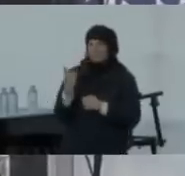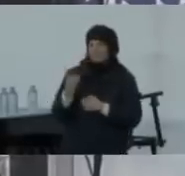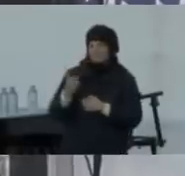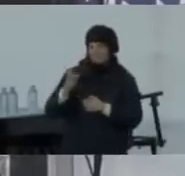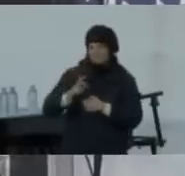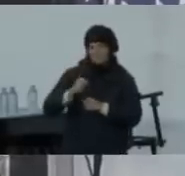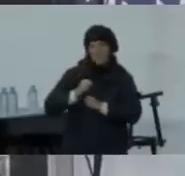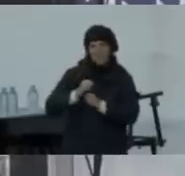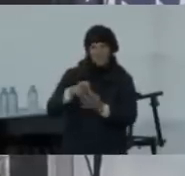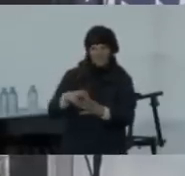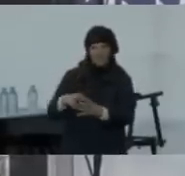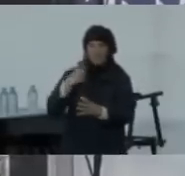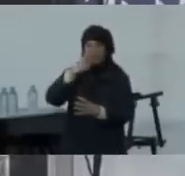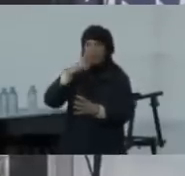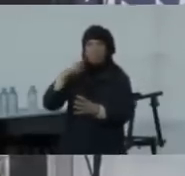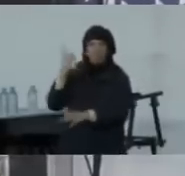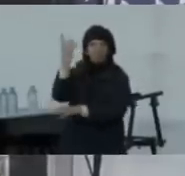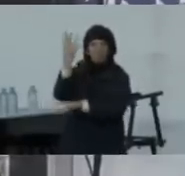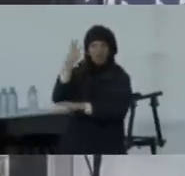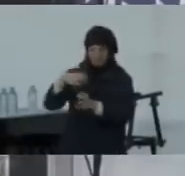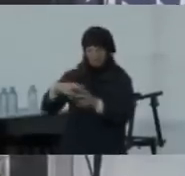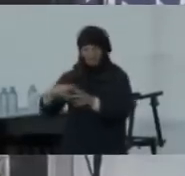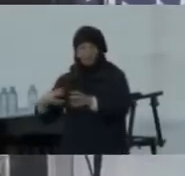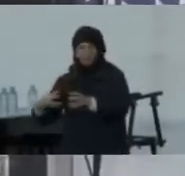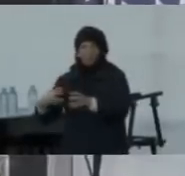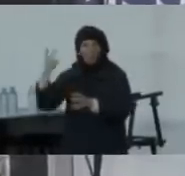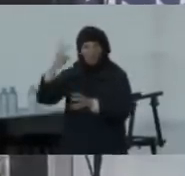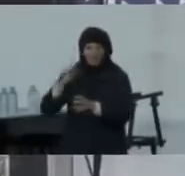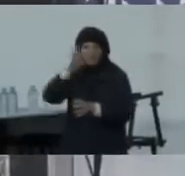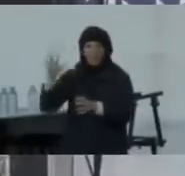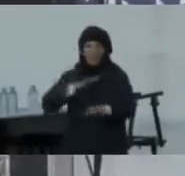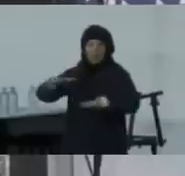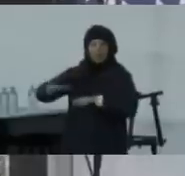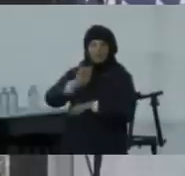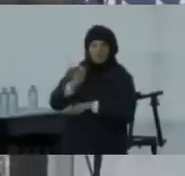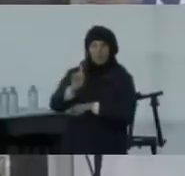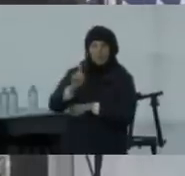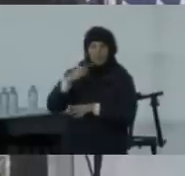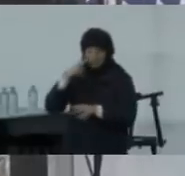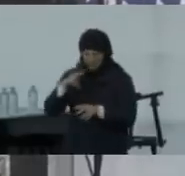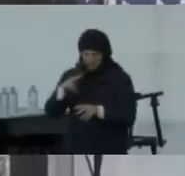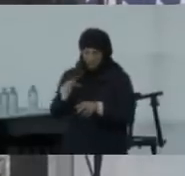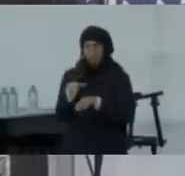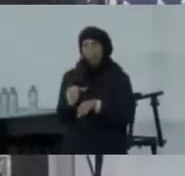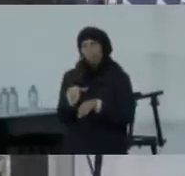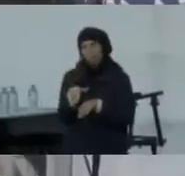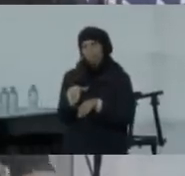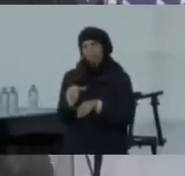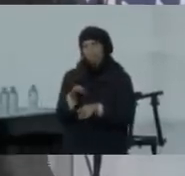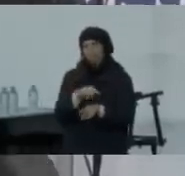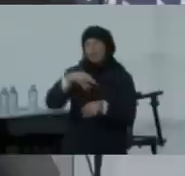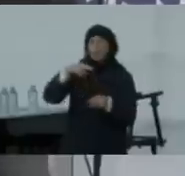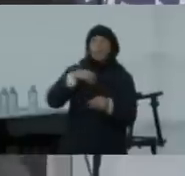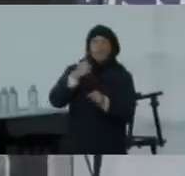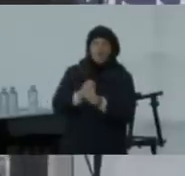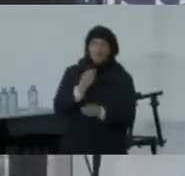una corteccia d'albero che non si muove apparentemente, ma vedi che ha dei movimenti, è una ameba, è un ameboide, sta lì,